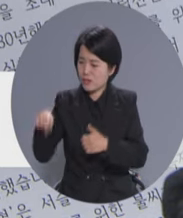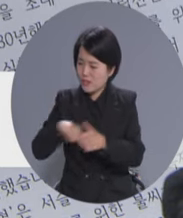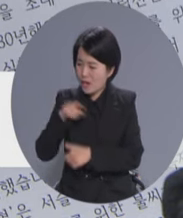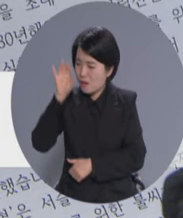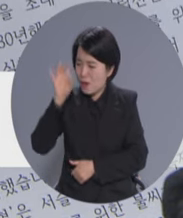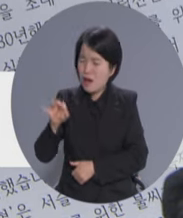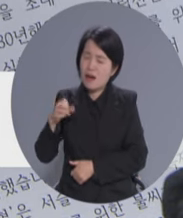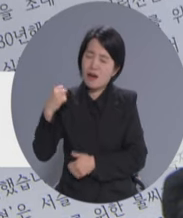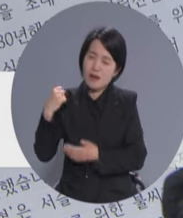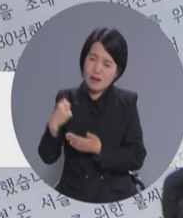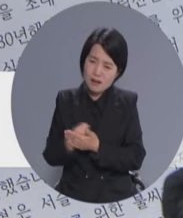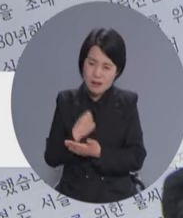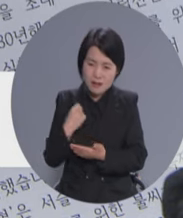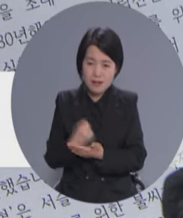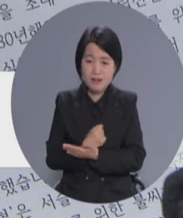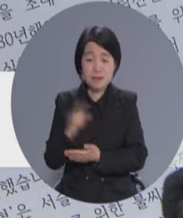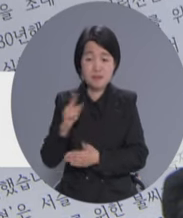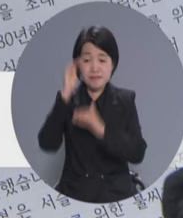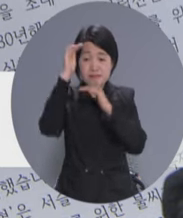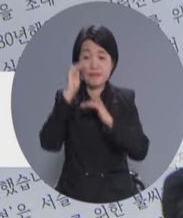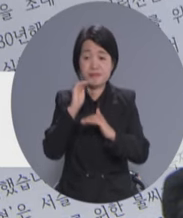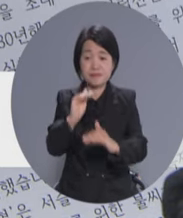개탄했습니다 임지은